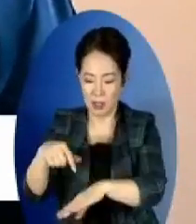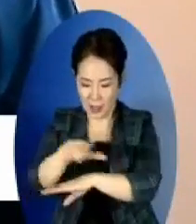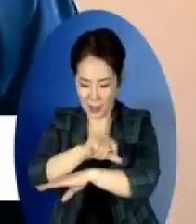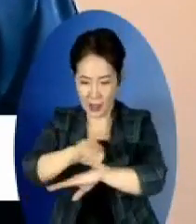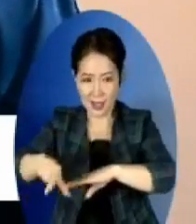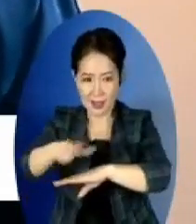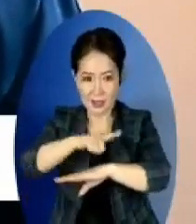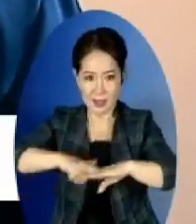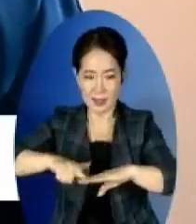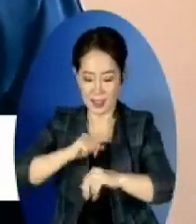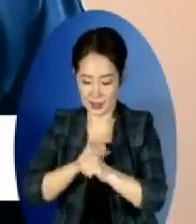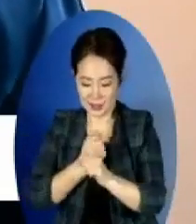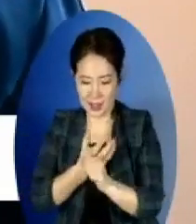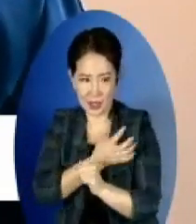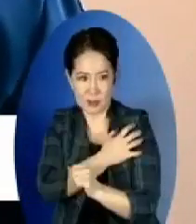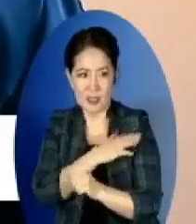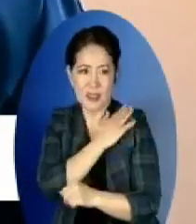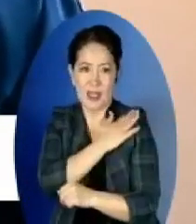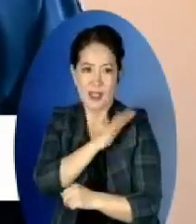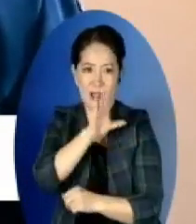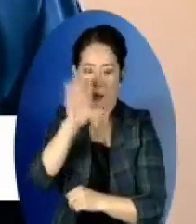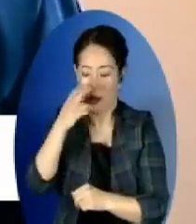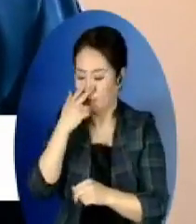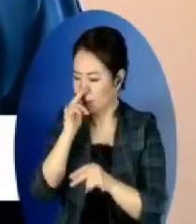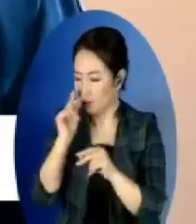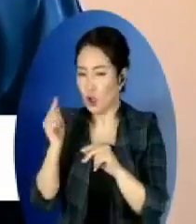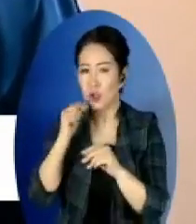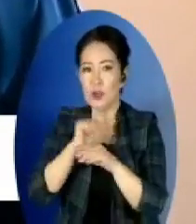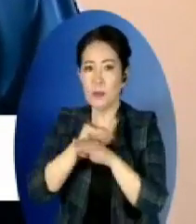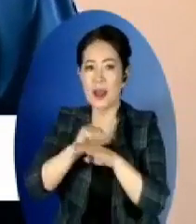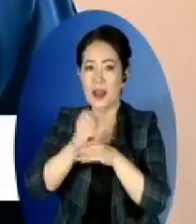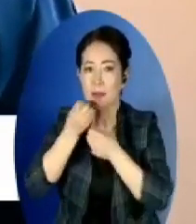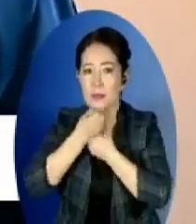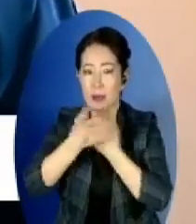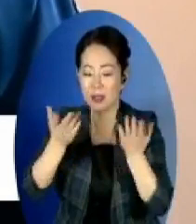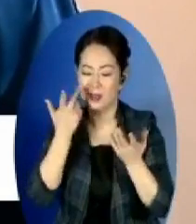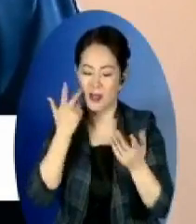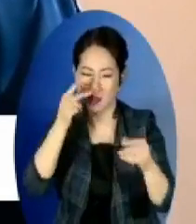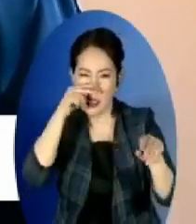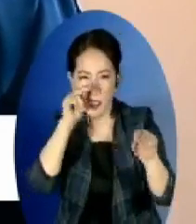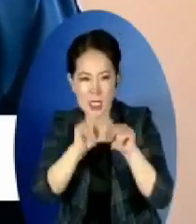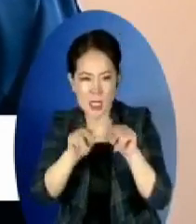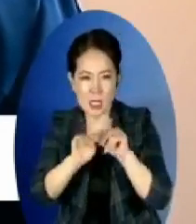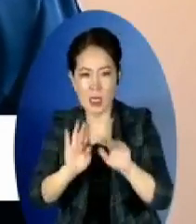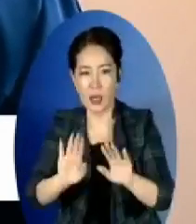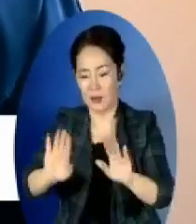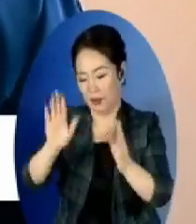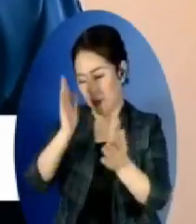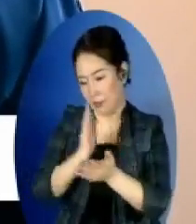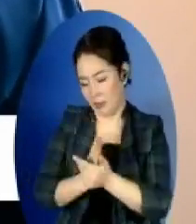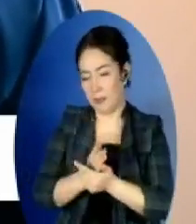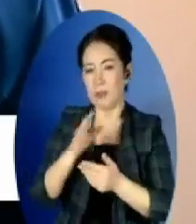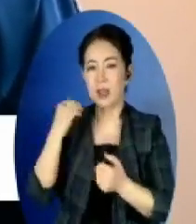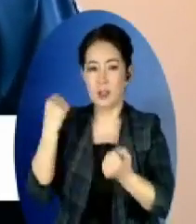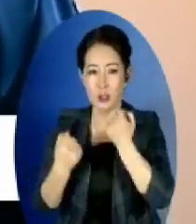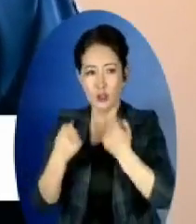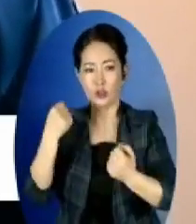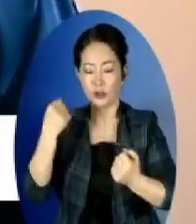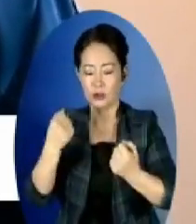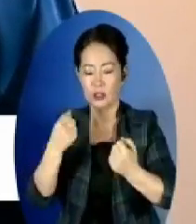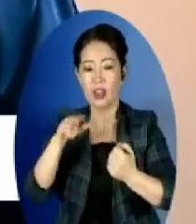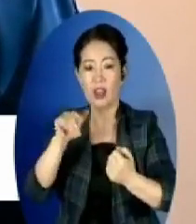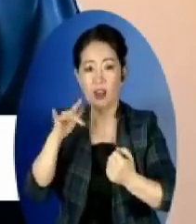байгаа цагдаагийн байгууллагын хувьд өндөржүүлсэн бэлэн байдлаа зарлаад тогтмол хяналт шалгалт хийж тээврийн жолооч нар